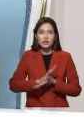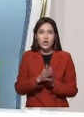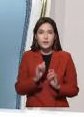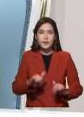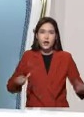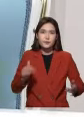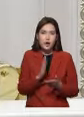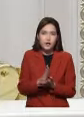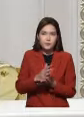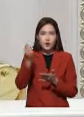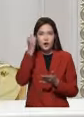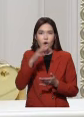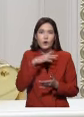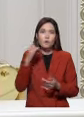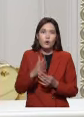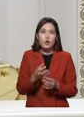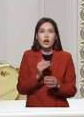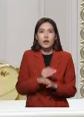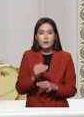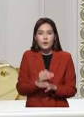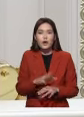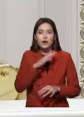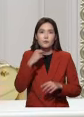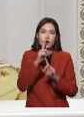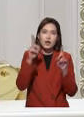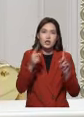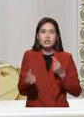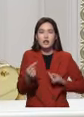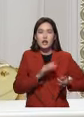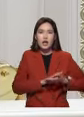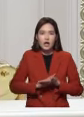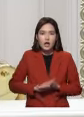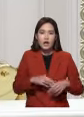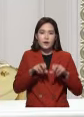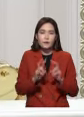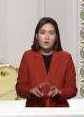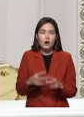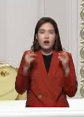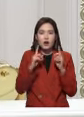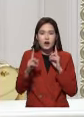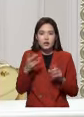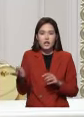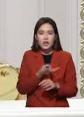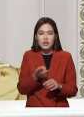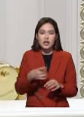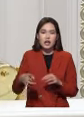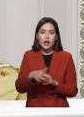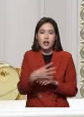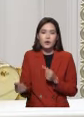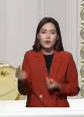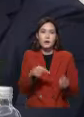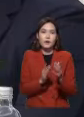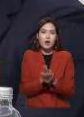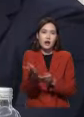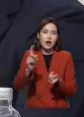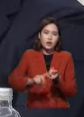әлбетте цифрлар айгілеп тұр. Біз жаңа ғана 19-шы өңіраралық ынтымақтастық форумының пленарлық отырысына қатыстық. Бұл өте жақсы формат. Адамдар бір-бірімен тікелей